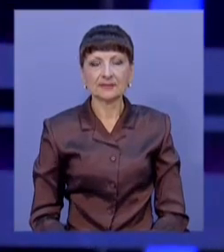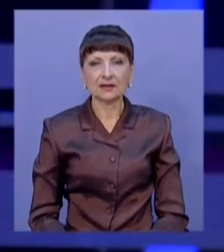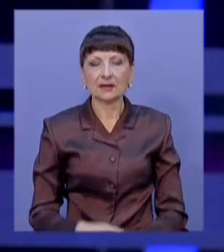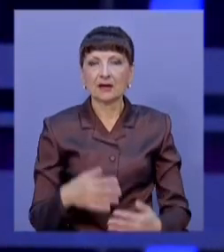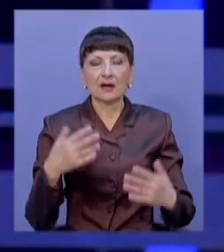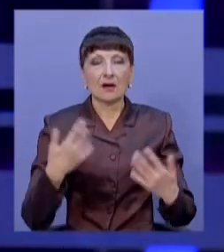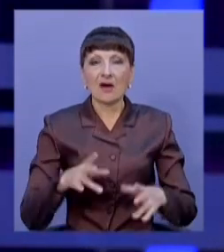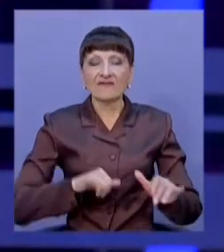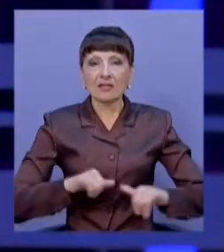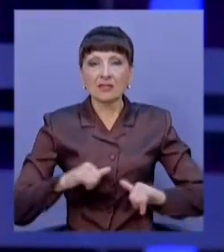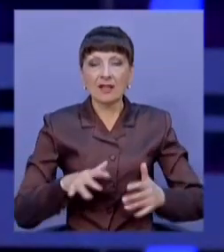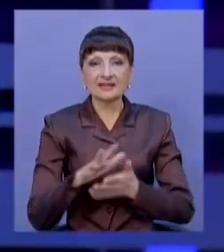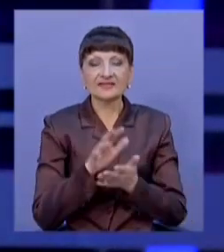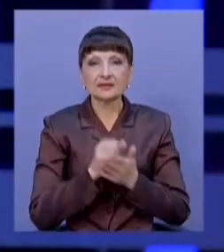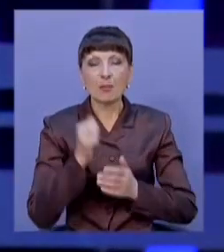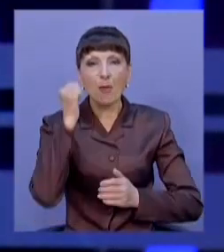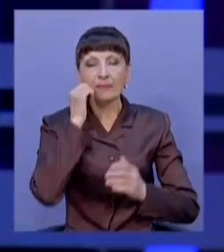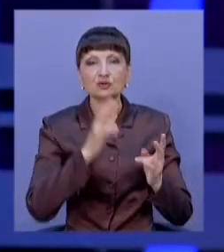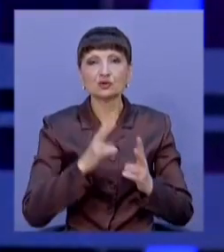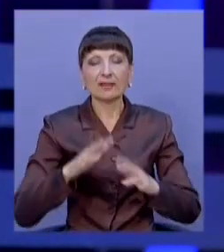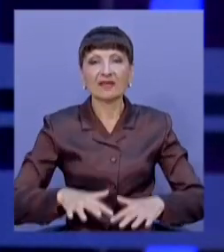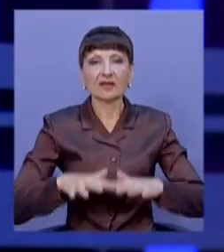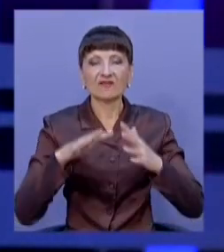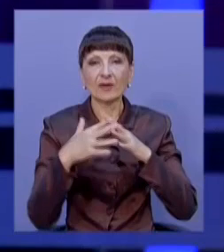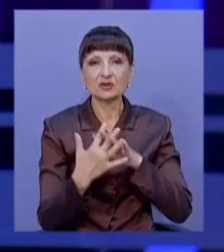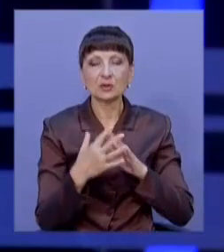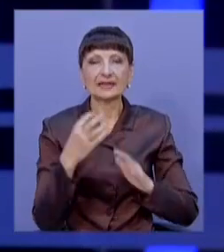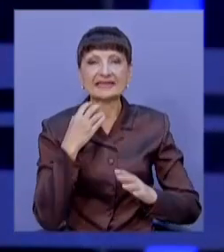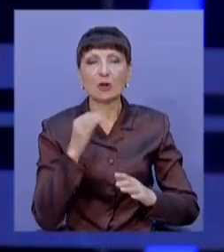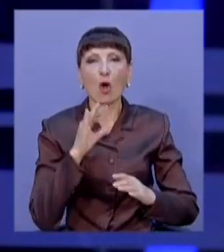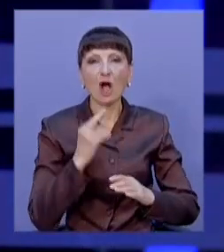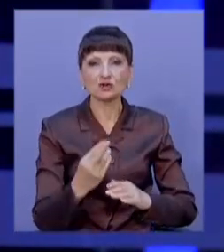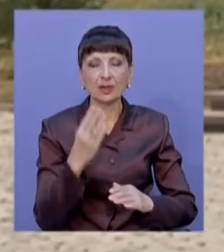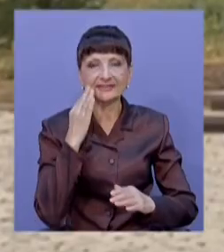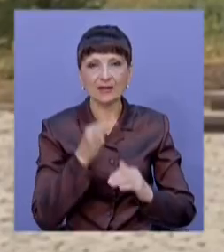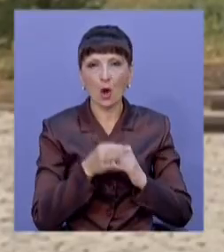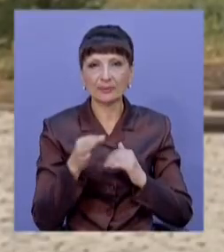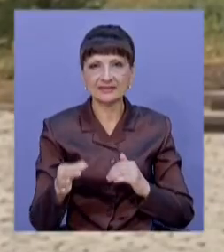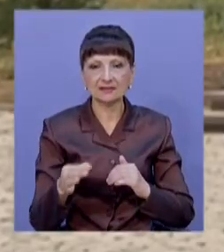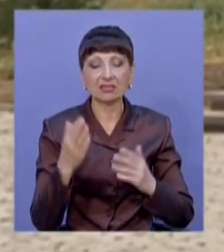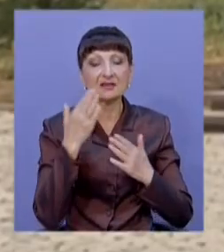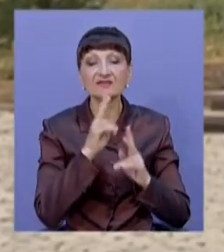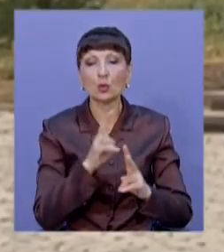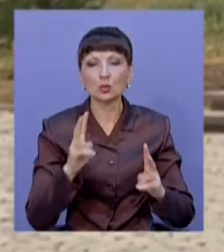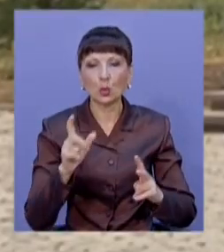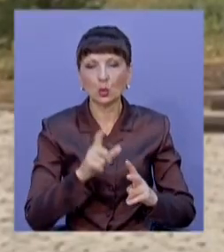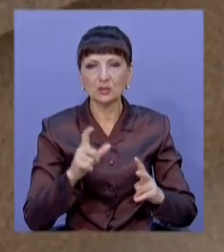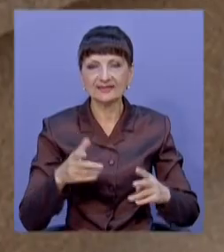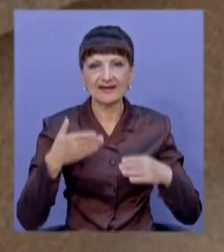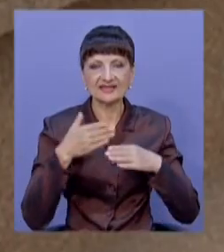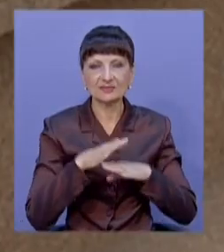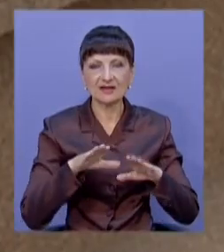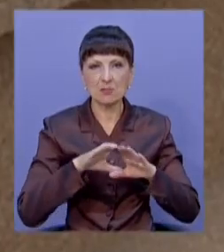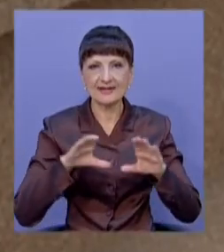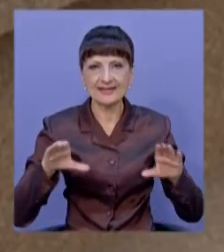Вандалы осквернили памятник жертвам наводнения в поселке Кызылагаш Алматинской области. Неизвестные люди разбили